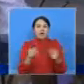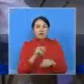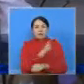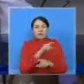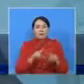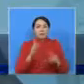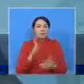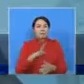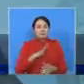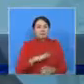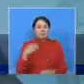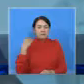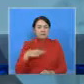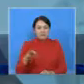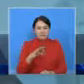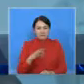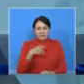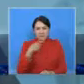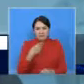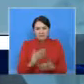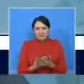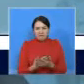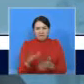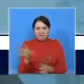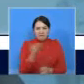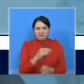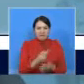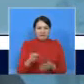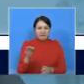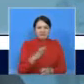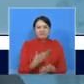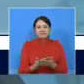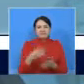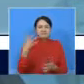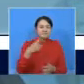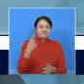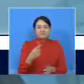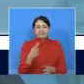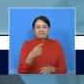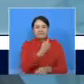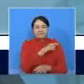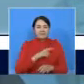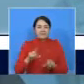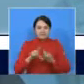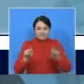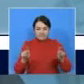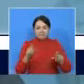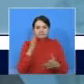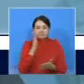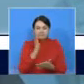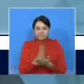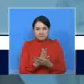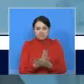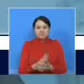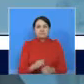бар десеңіз? Енді Ақтөбе облысы туралы айтатын болсақ, барлығы облыс бойынша бізде 41 медициналық, санитариялық